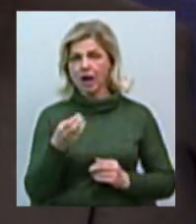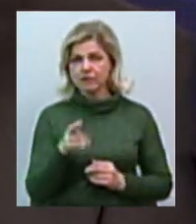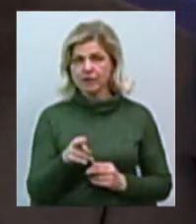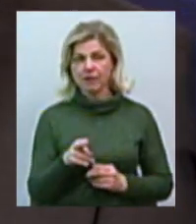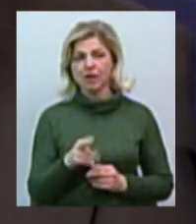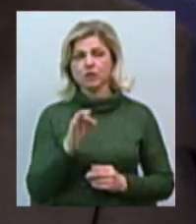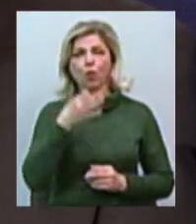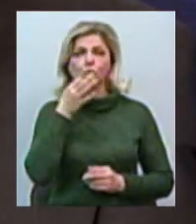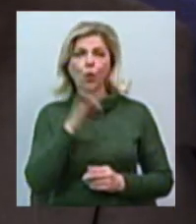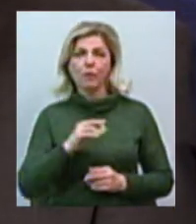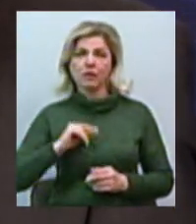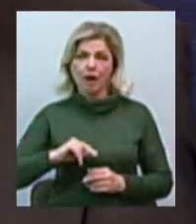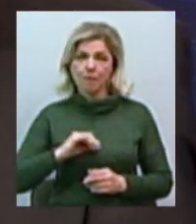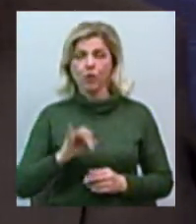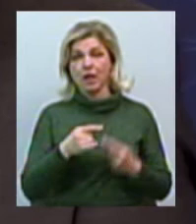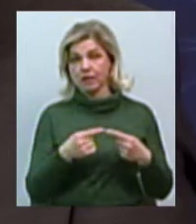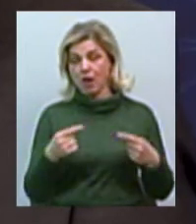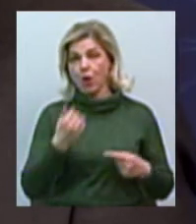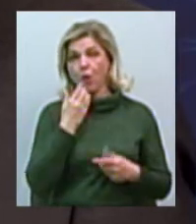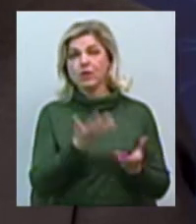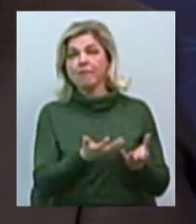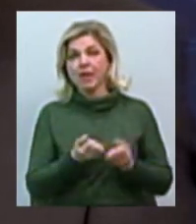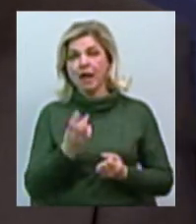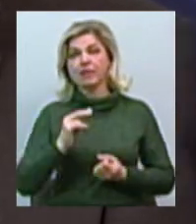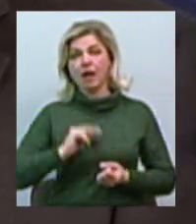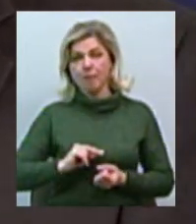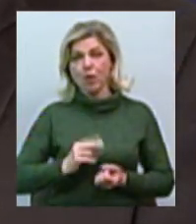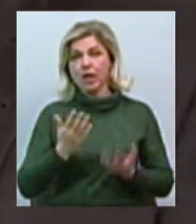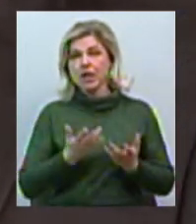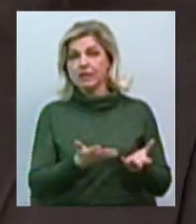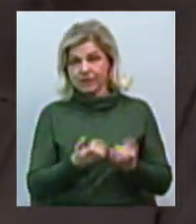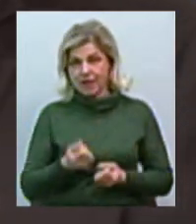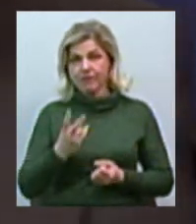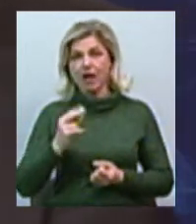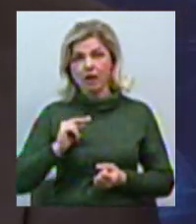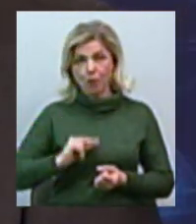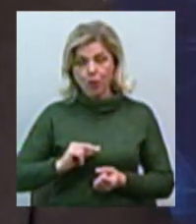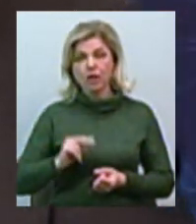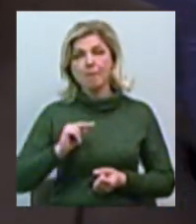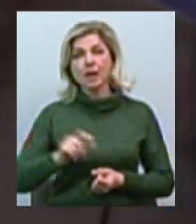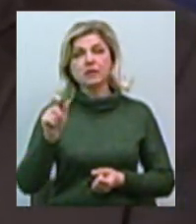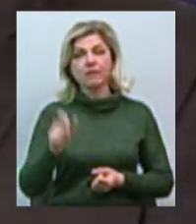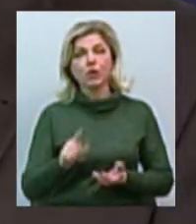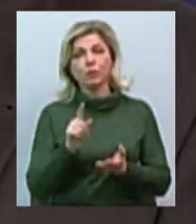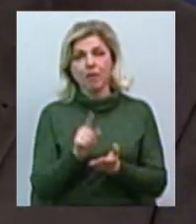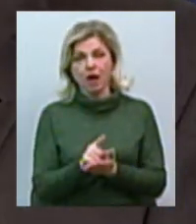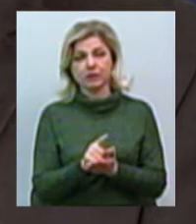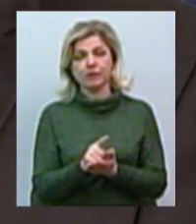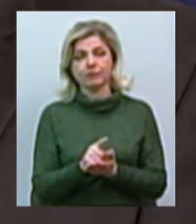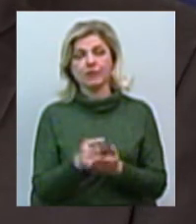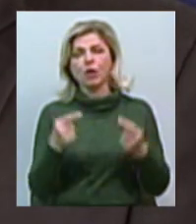з досвідом роботи і так далі. Коли він його бере на роботу. Ну, якщо він його взяв на роботу, працівник повинен мати